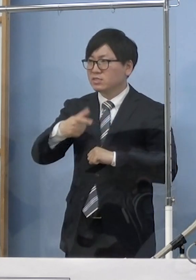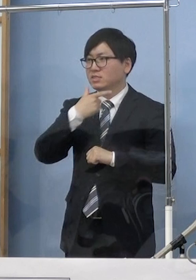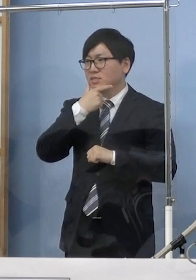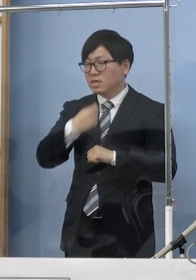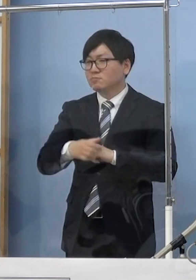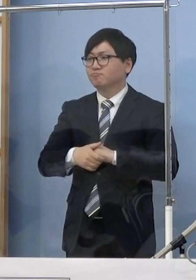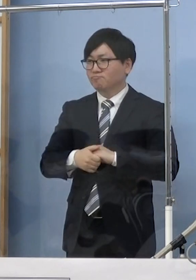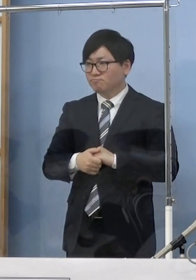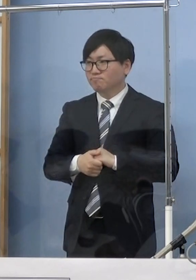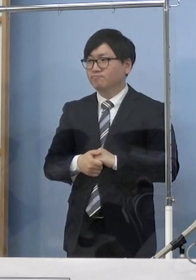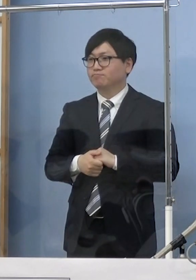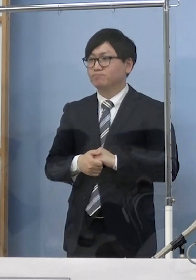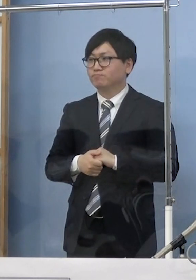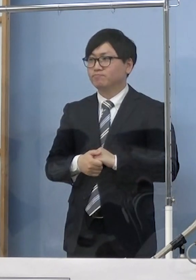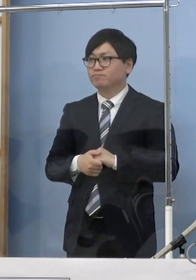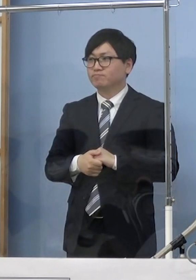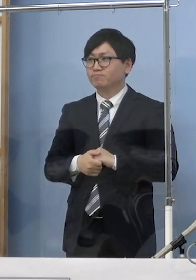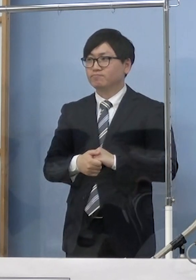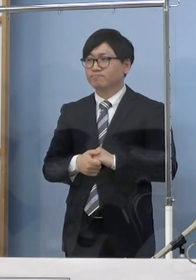ています。